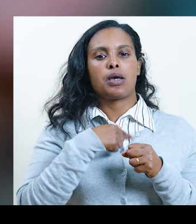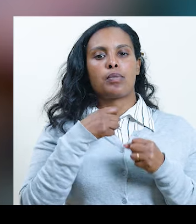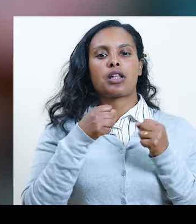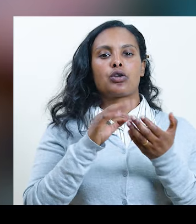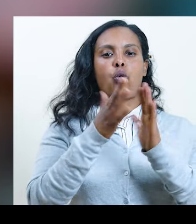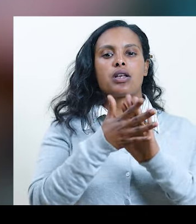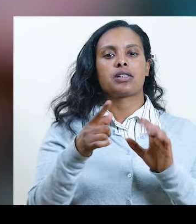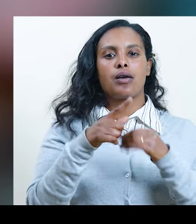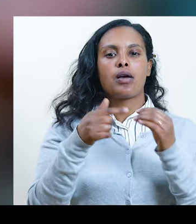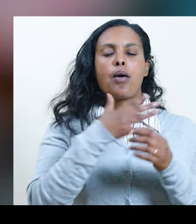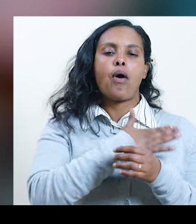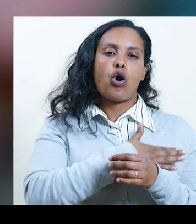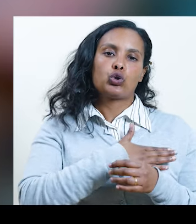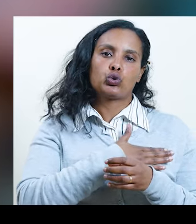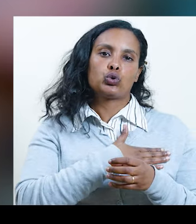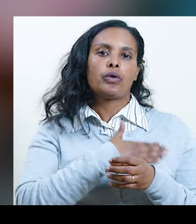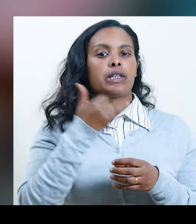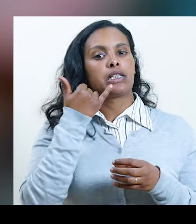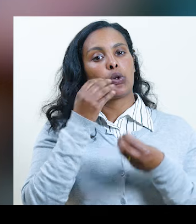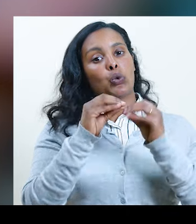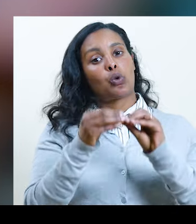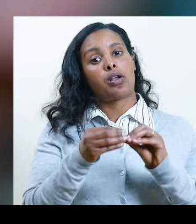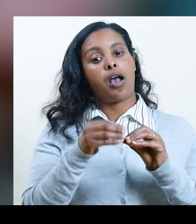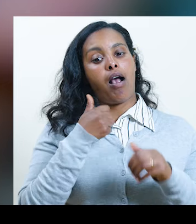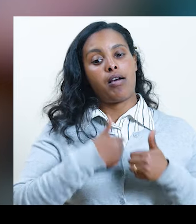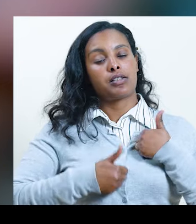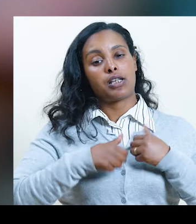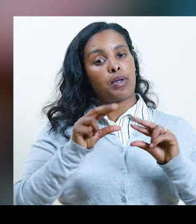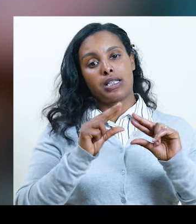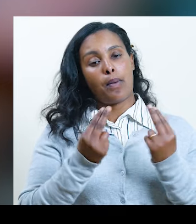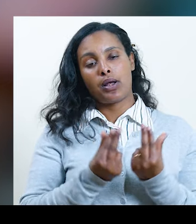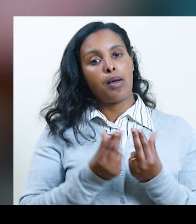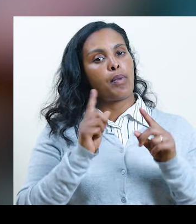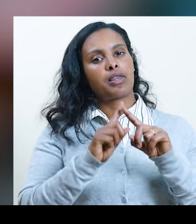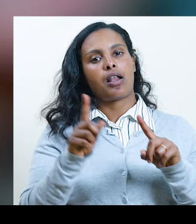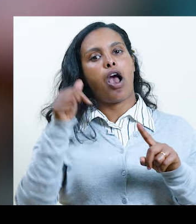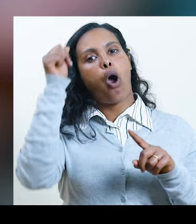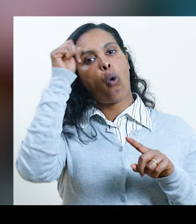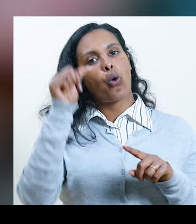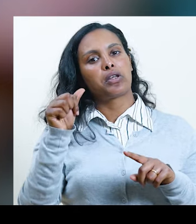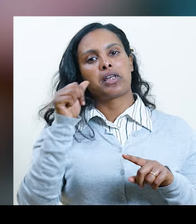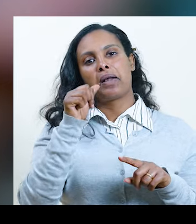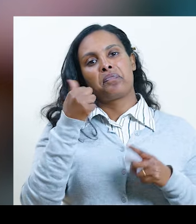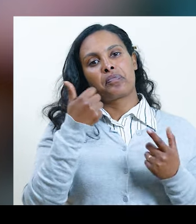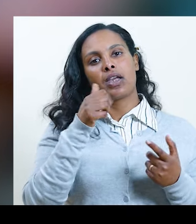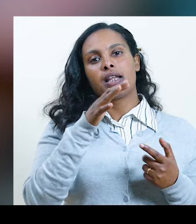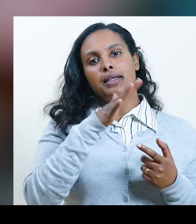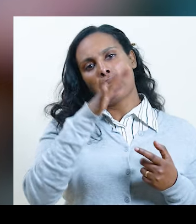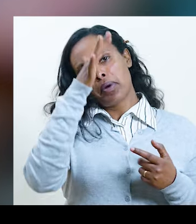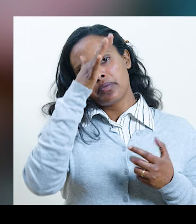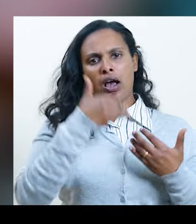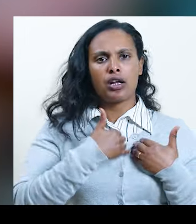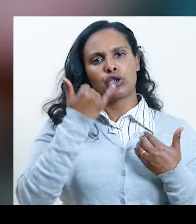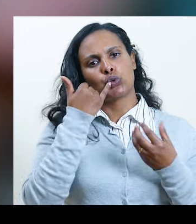ብርታት እንድሆናት ስለምፈልግ ዋካቹ የስልክ ቁጥሯን የቤተሰቦቿን በተለይ አጎቷን የናትም